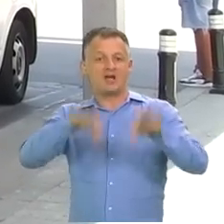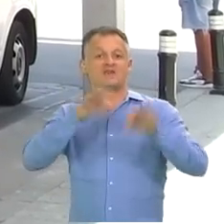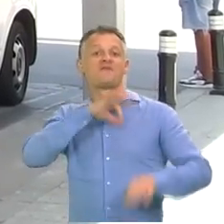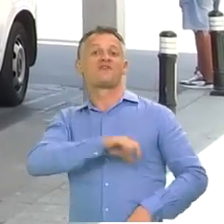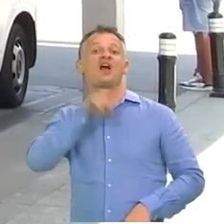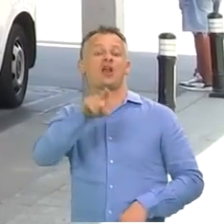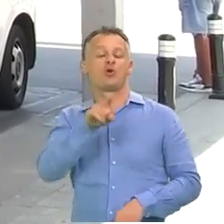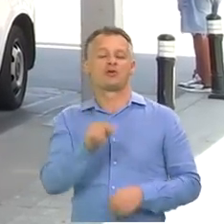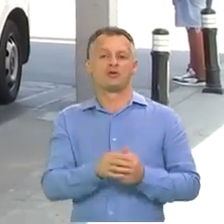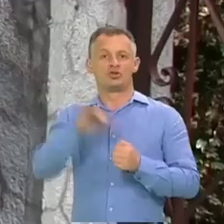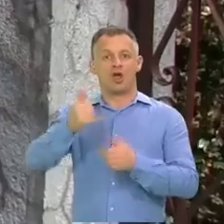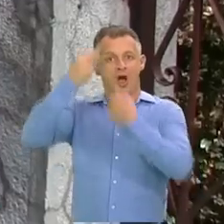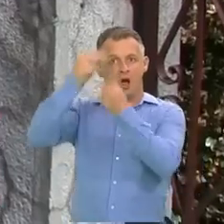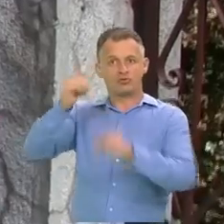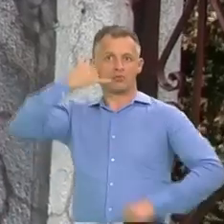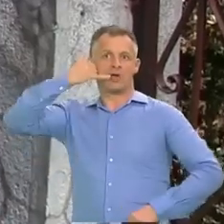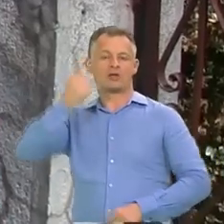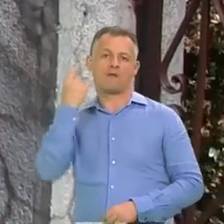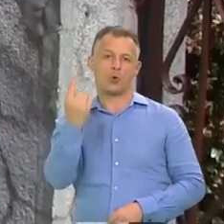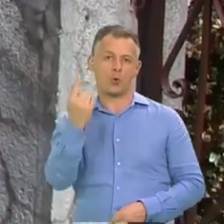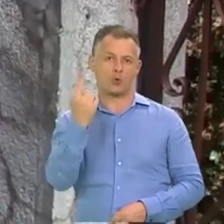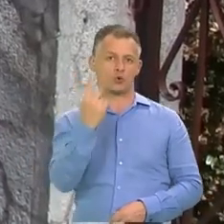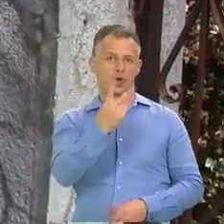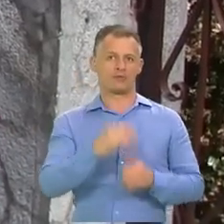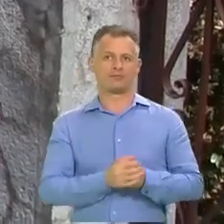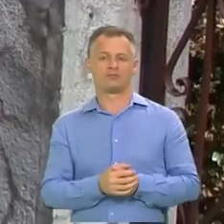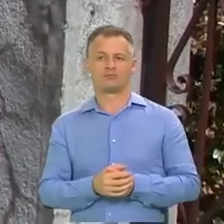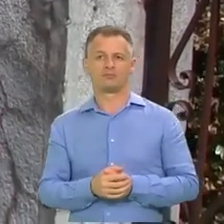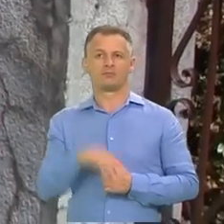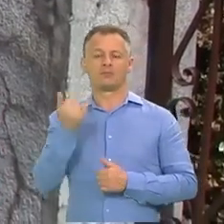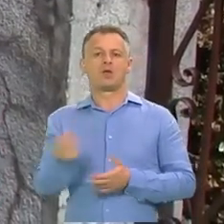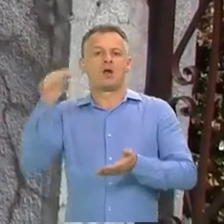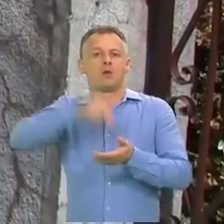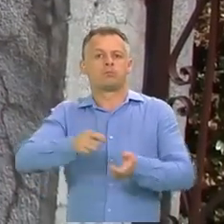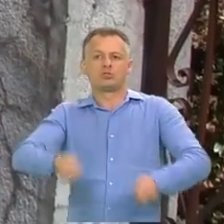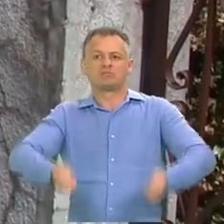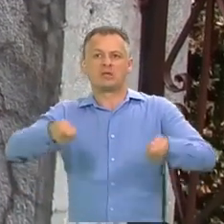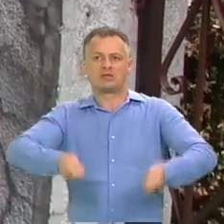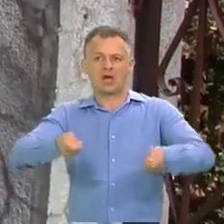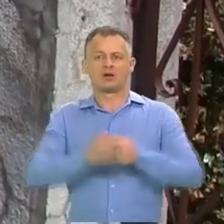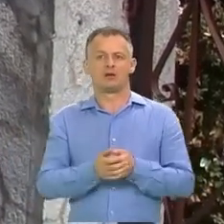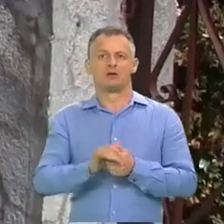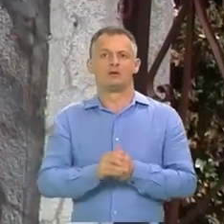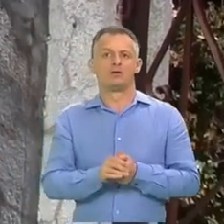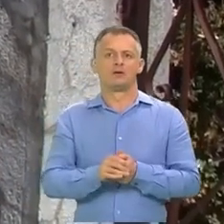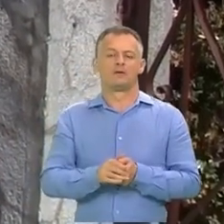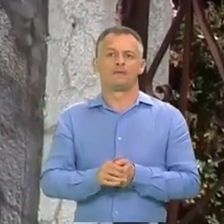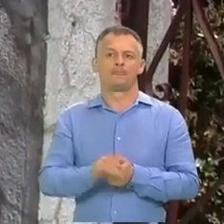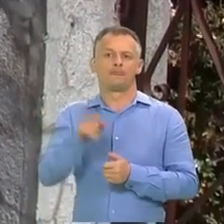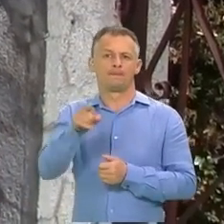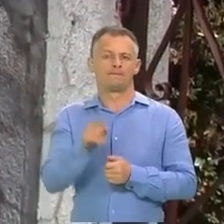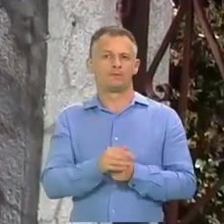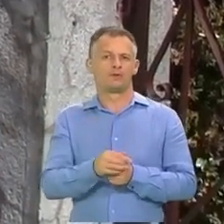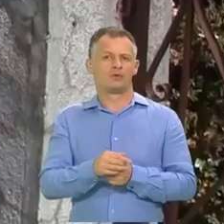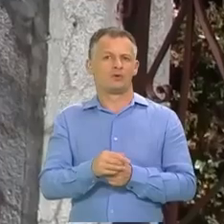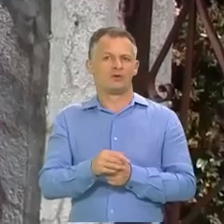sunat imediat la 112. Având o ambulanță, așa i-au luat, i-a pus pe targă, n-am văzut pe bărbat că l-a luat. Dar pe ea n-am văzut, pe